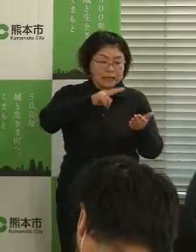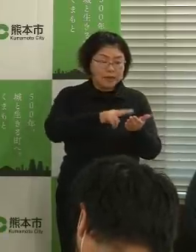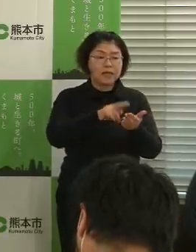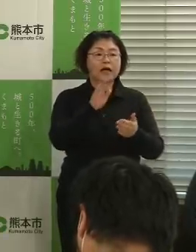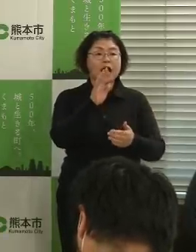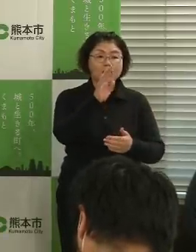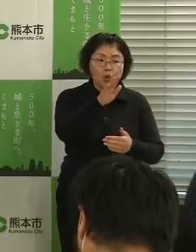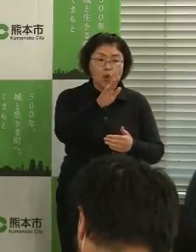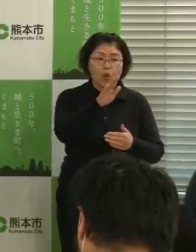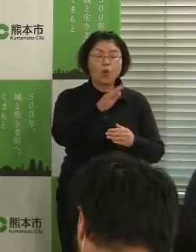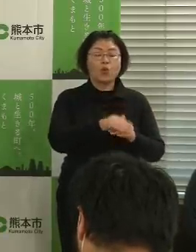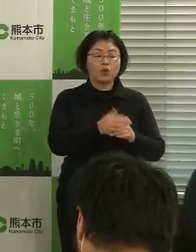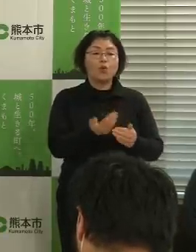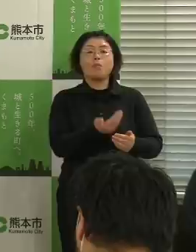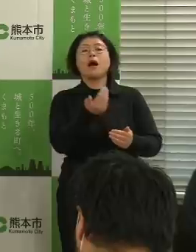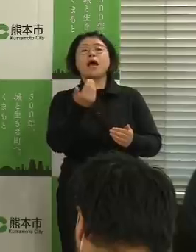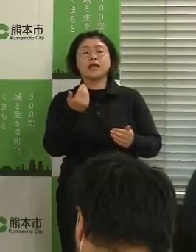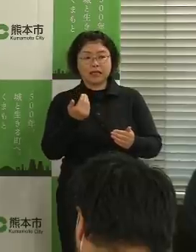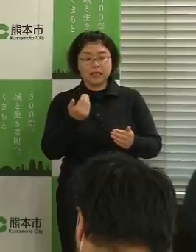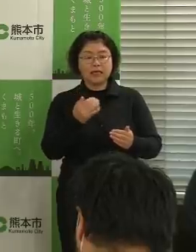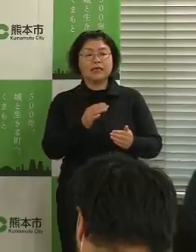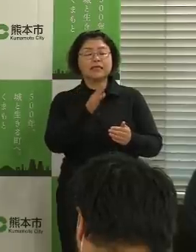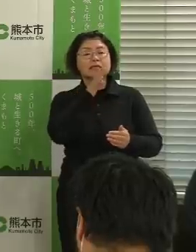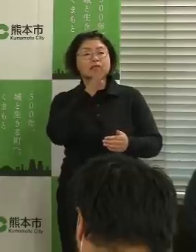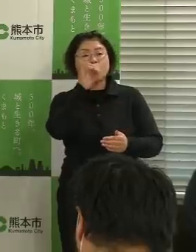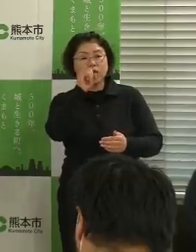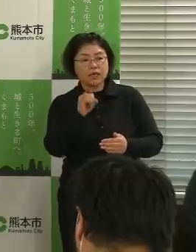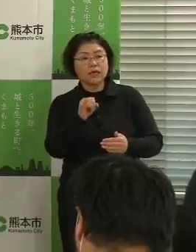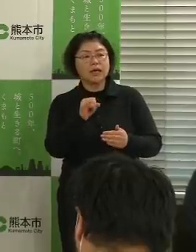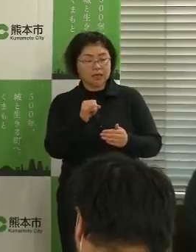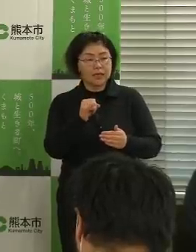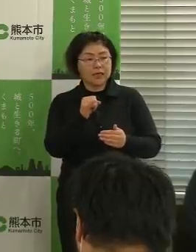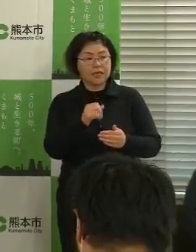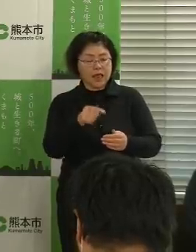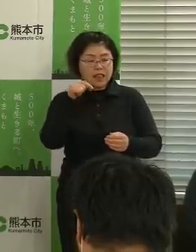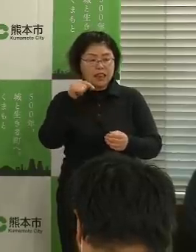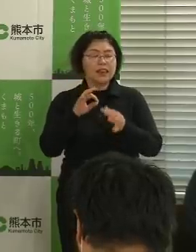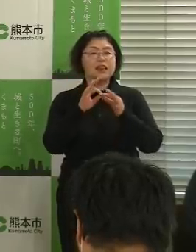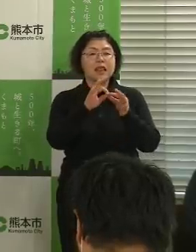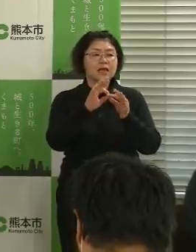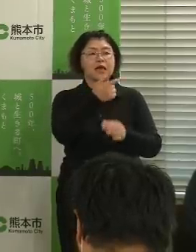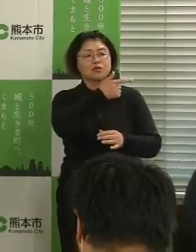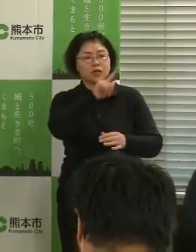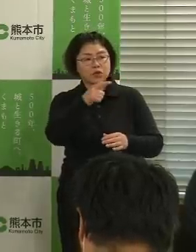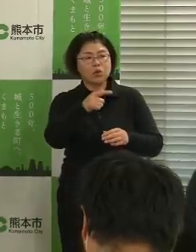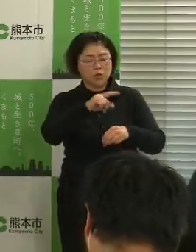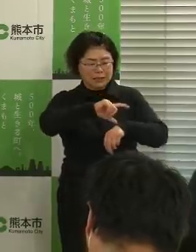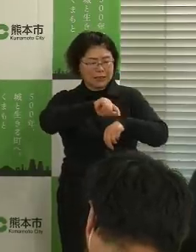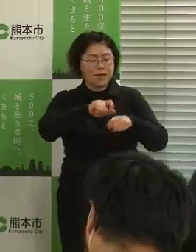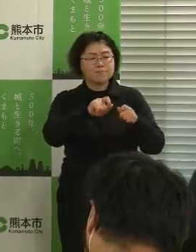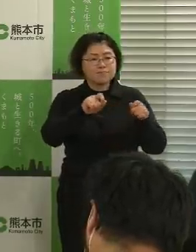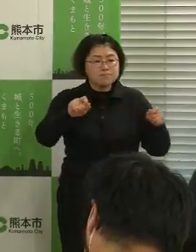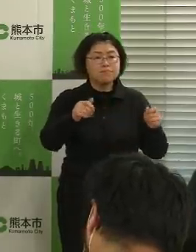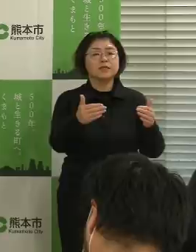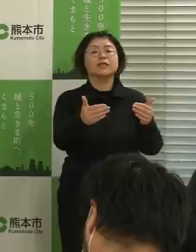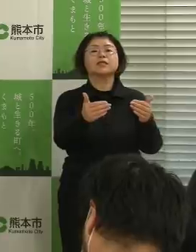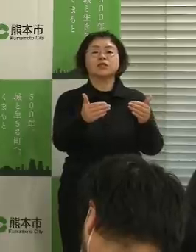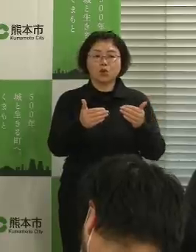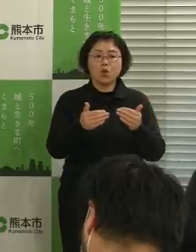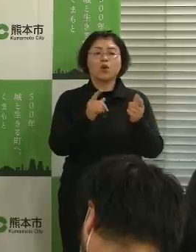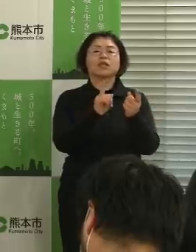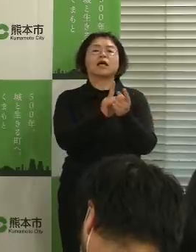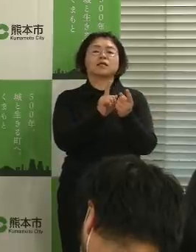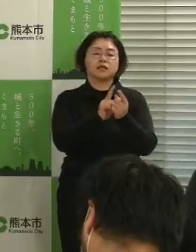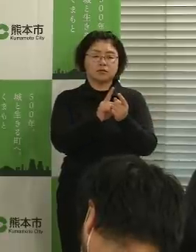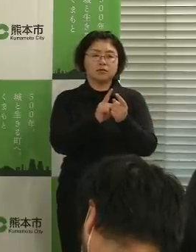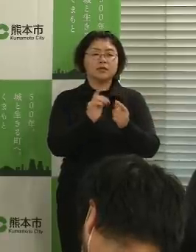はいろんなことを対策するのも非常に時間もかかります。そしてそれを短期間でやるというのはかなり、厳